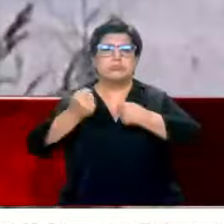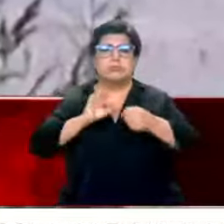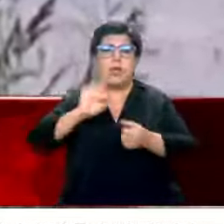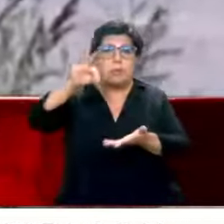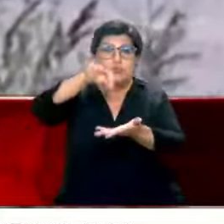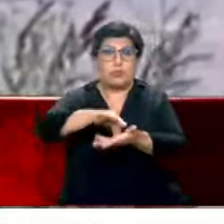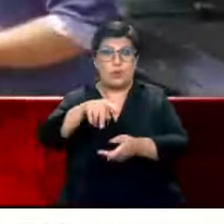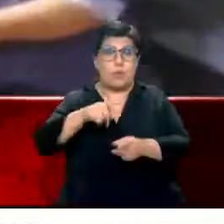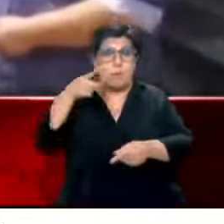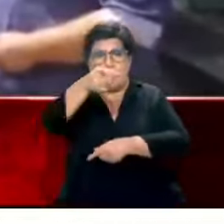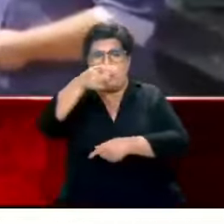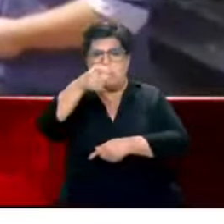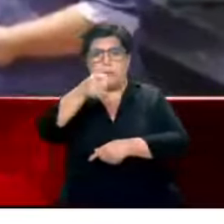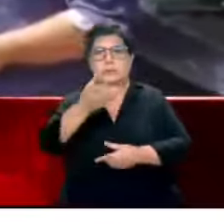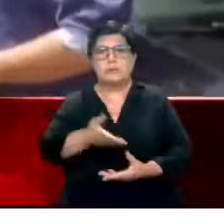bu noktada ateş açıldı ona.